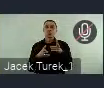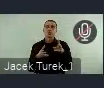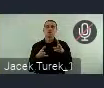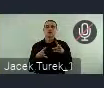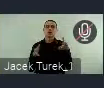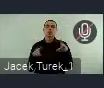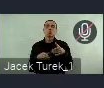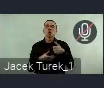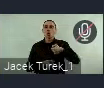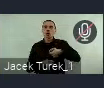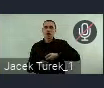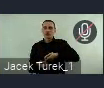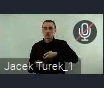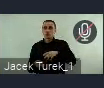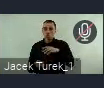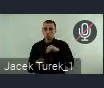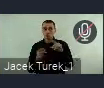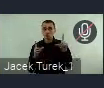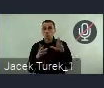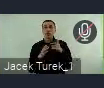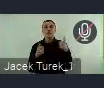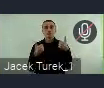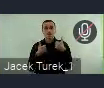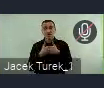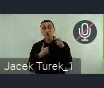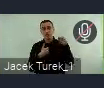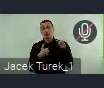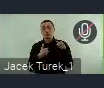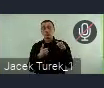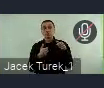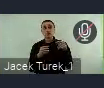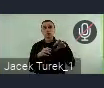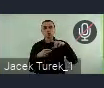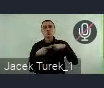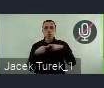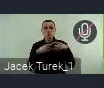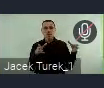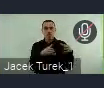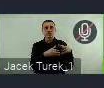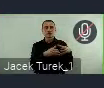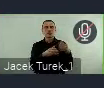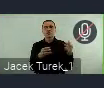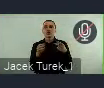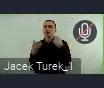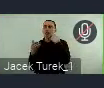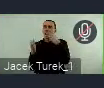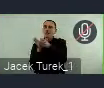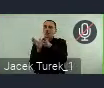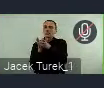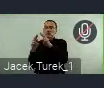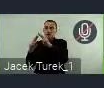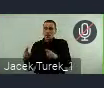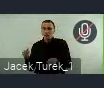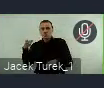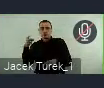jeśli tylko jadę na mecz z naszą drużyną to zostawiam telefon kupiłem specjalny statyw